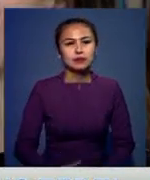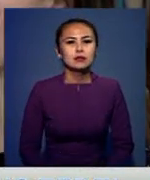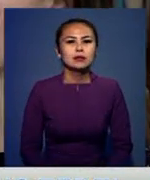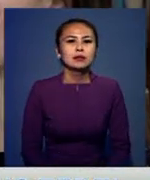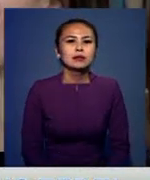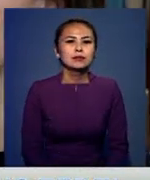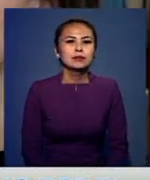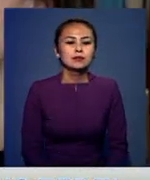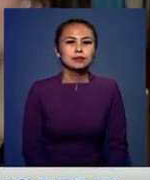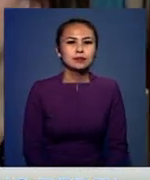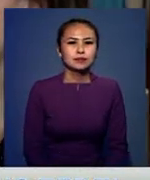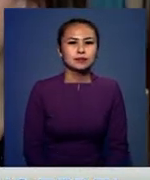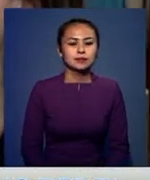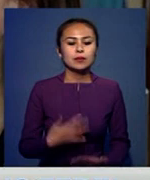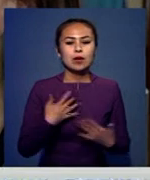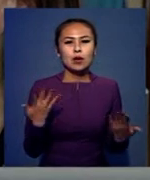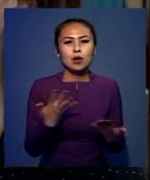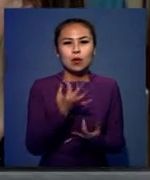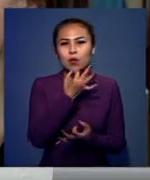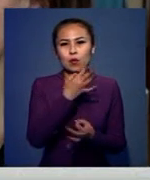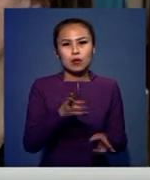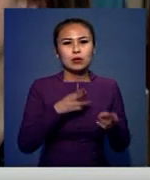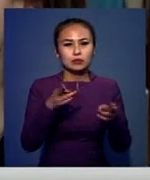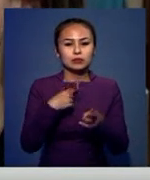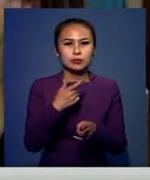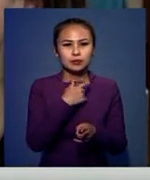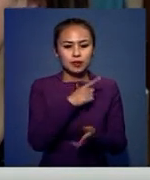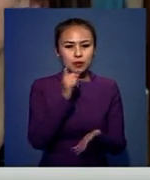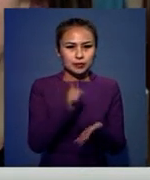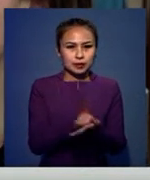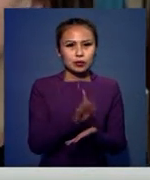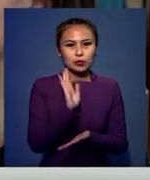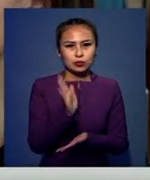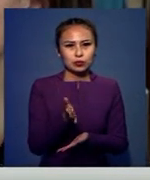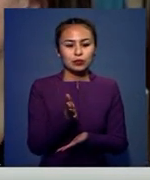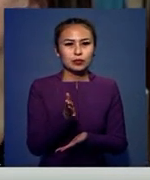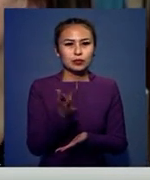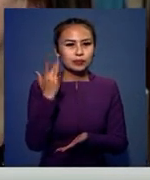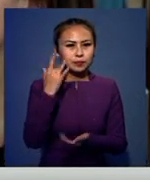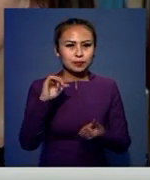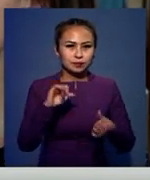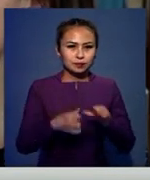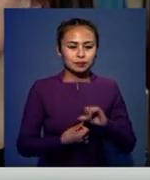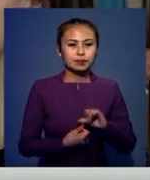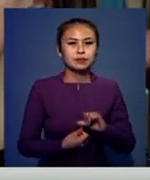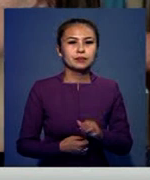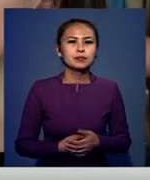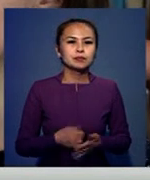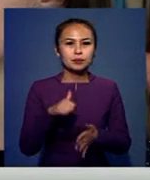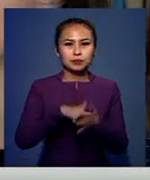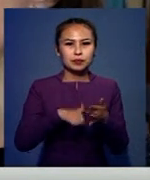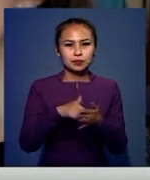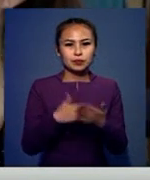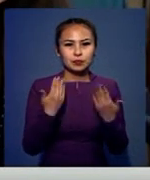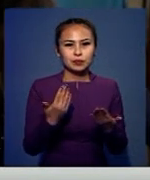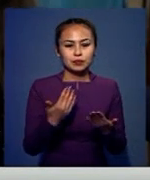Қай мемлекетте болсам да дауысымды берем. Әрқашан, себебі ол